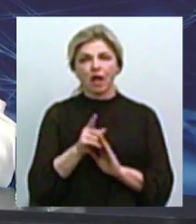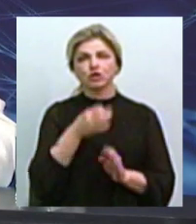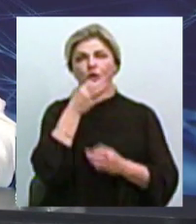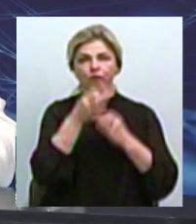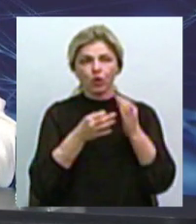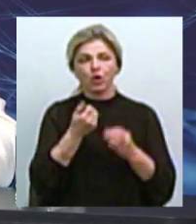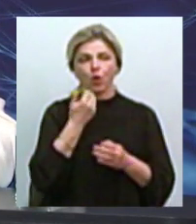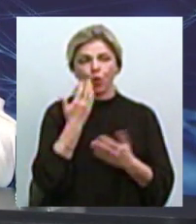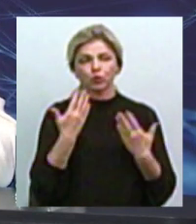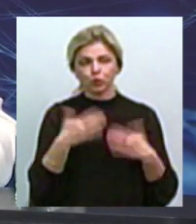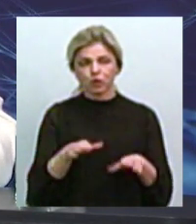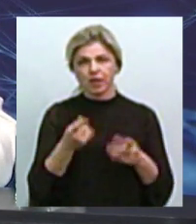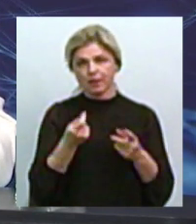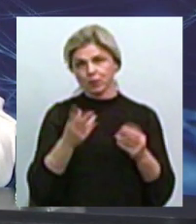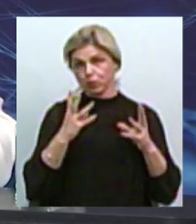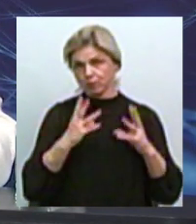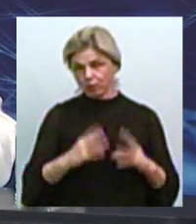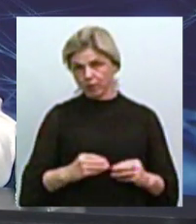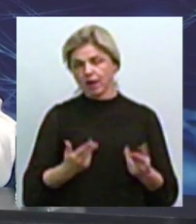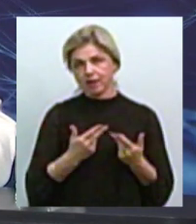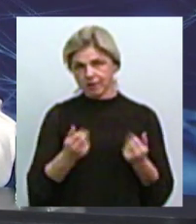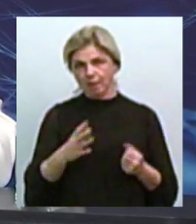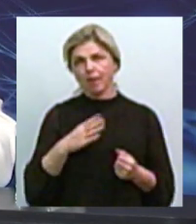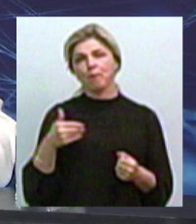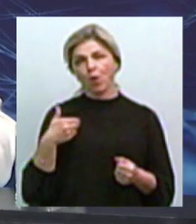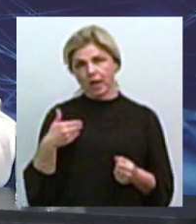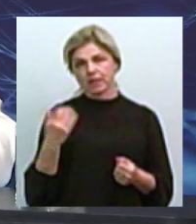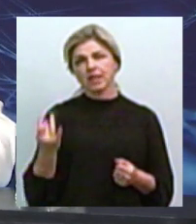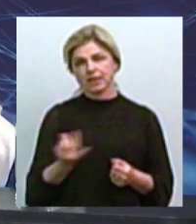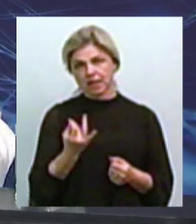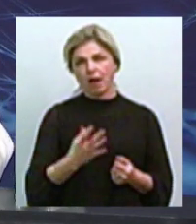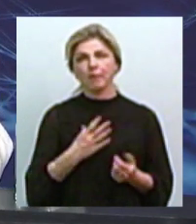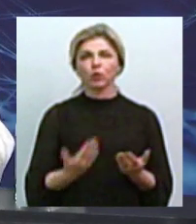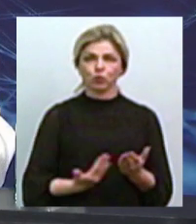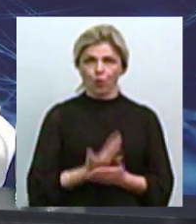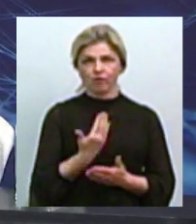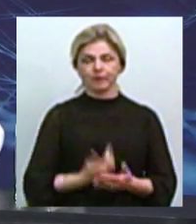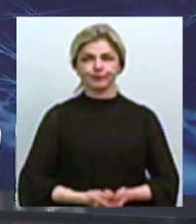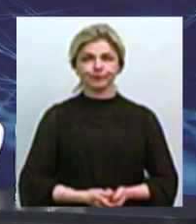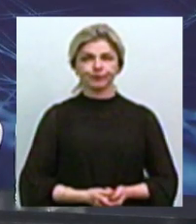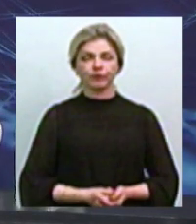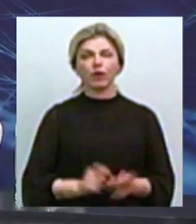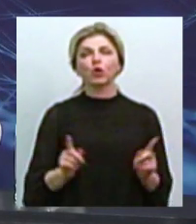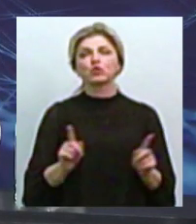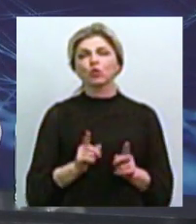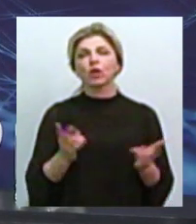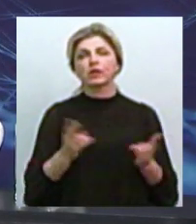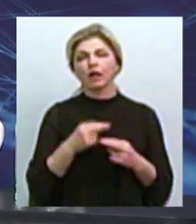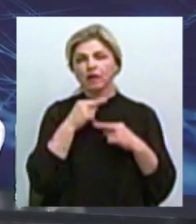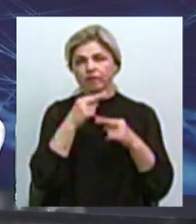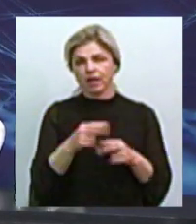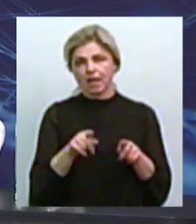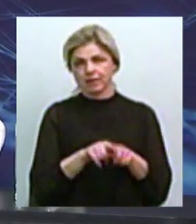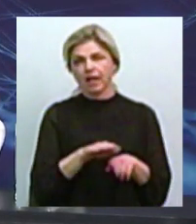уже попустило, видимо, ребят, что да, было полезно, интересно, было новое, было то, что не знали. А на що треба звернути увагу дітей на